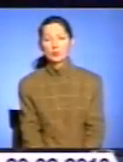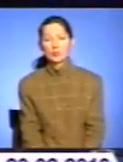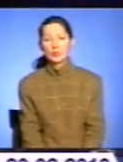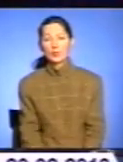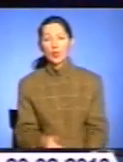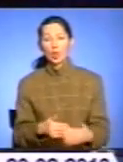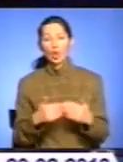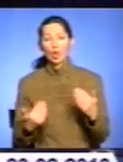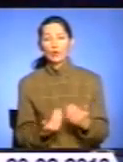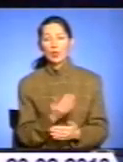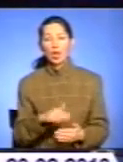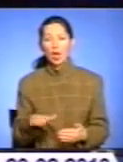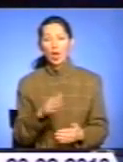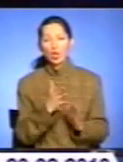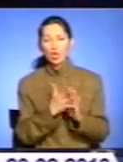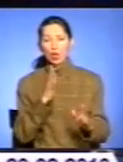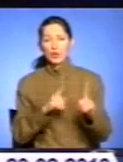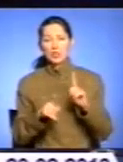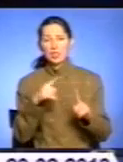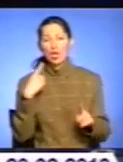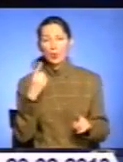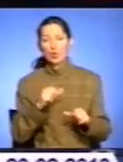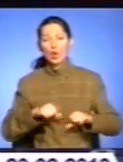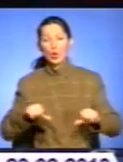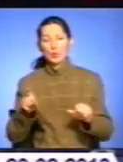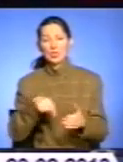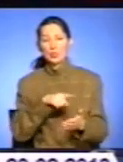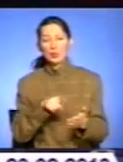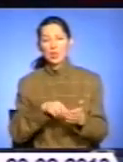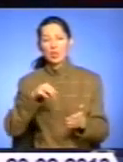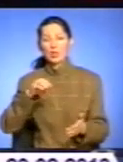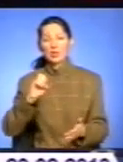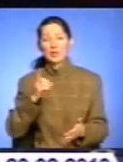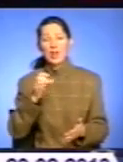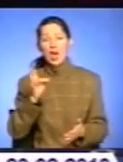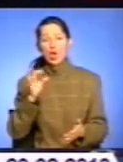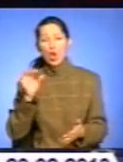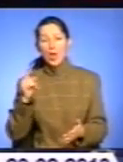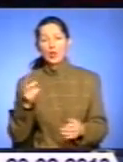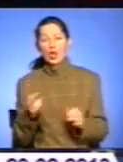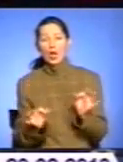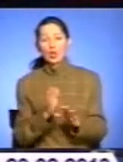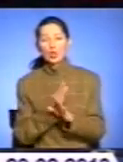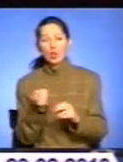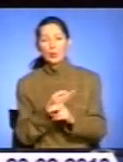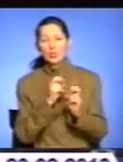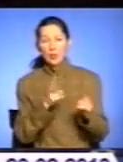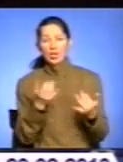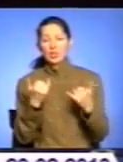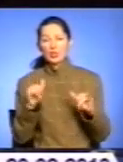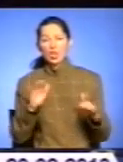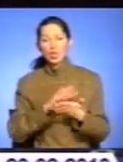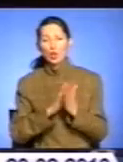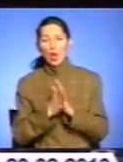І до новин краю. Чергове засідання обласної комісії з питань техногенно-екологічної безпеки та надзвичайних ситуацій провів